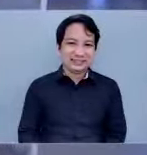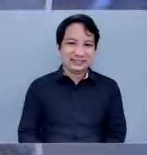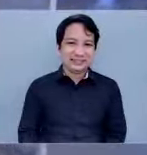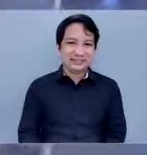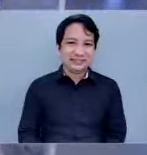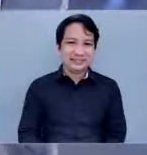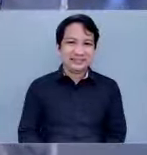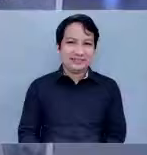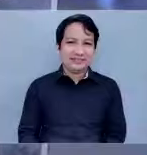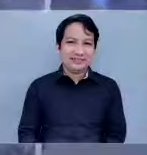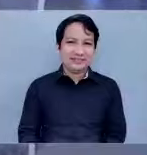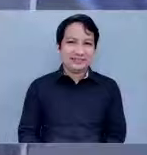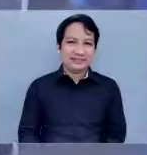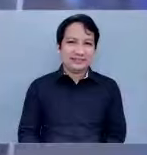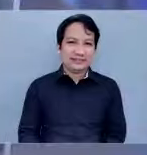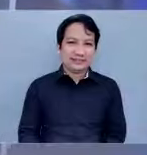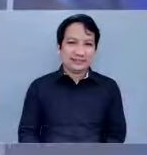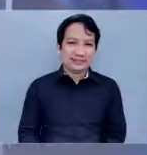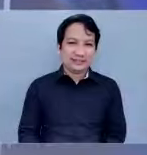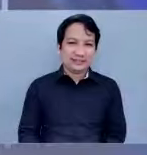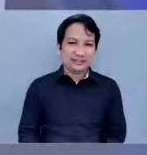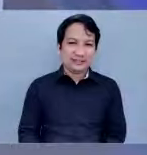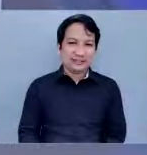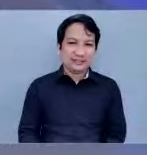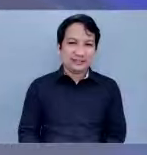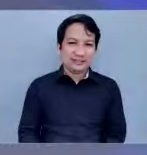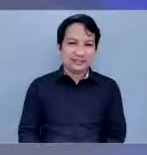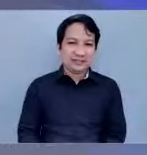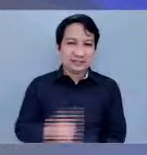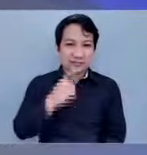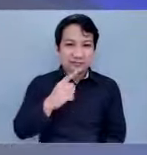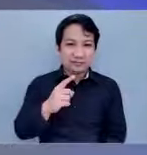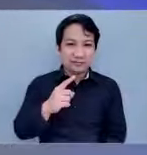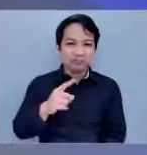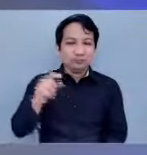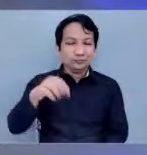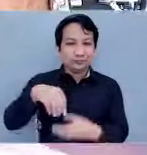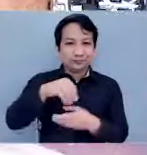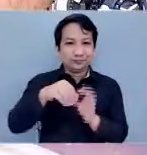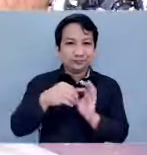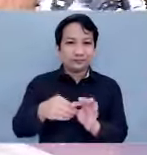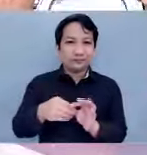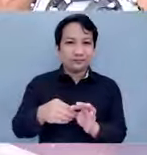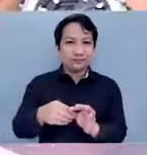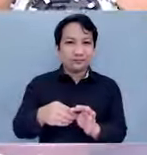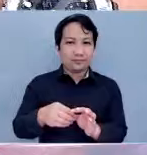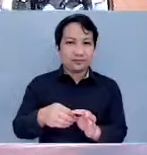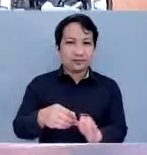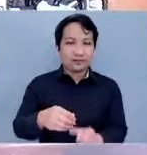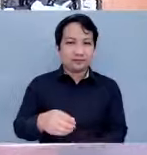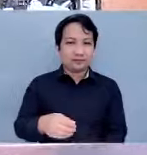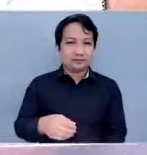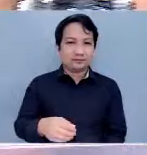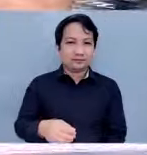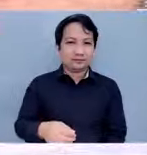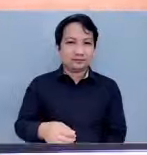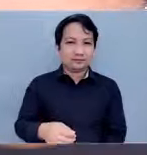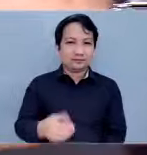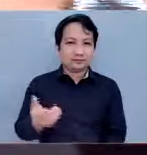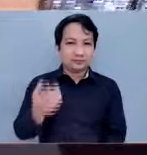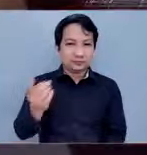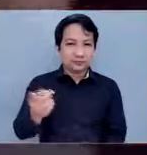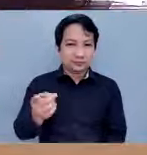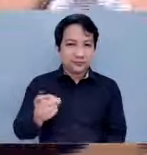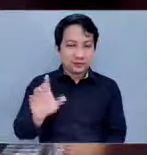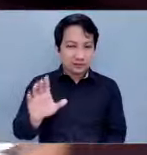suka mo, ma'am. Yes po. Yes po. Ano po yan? Sukang Iloco, then tinimplahan po namin siya kasi ginawa po namin siya. Yung sa